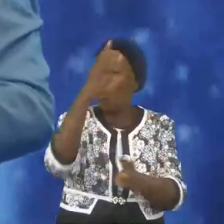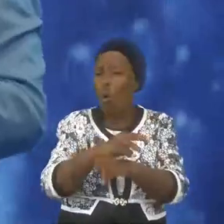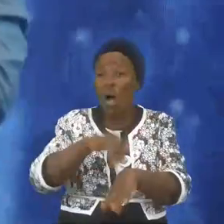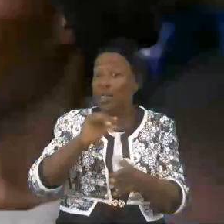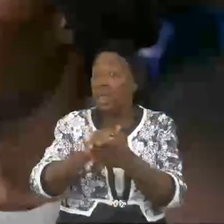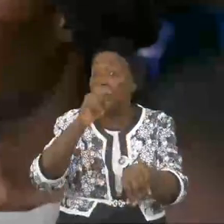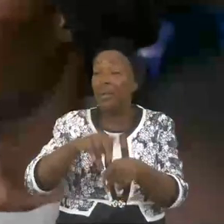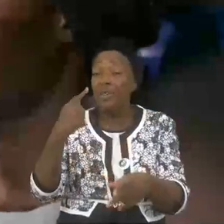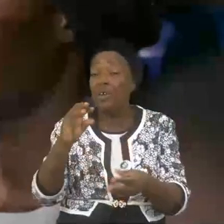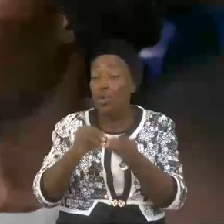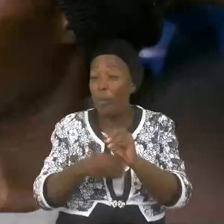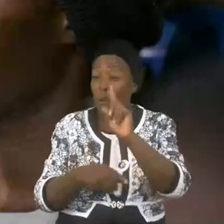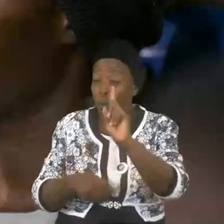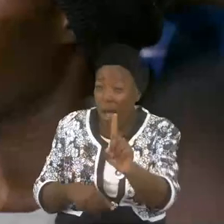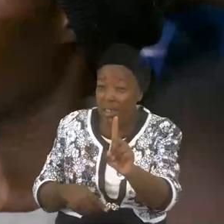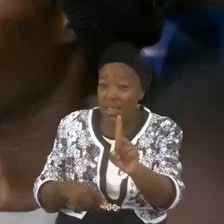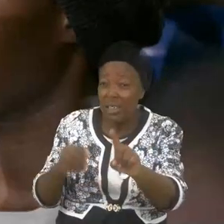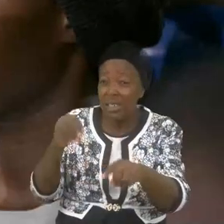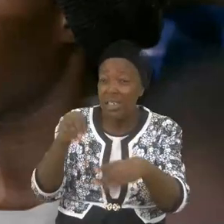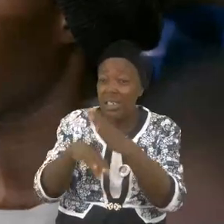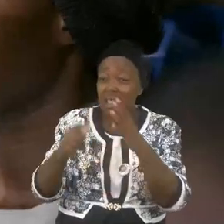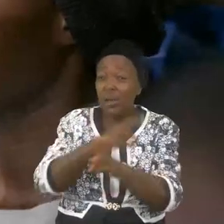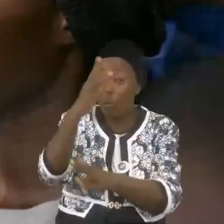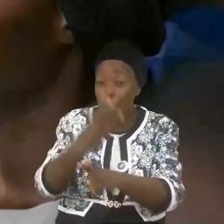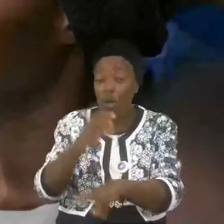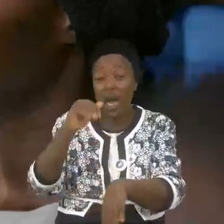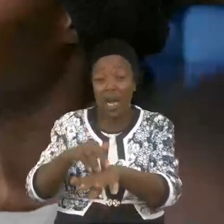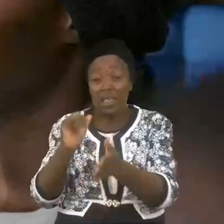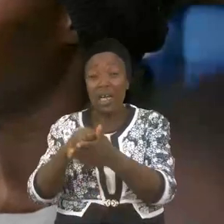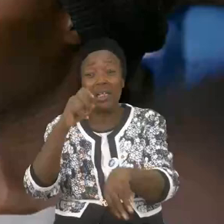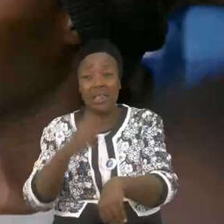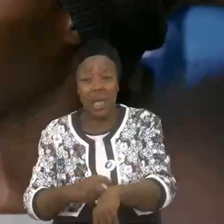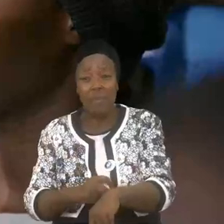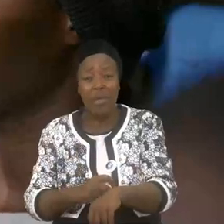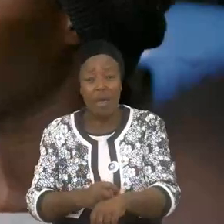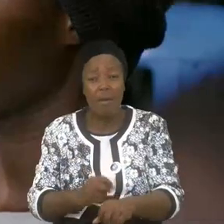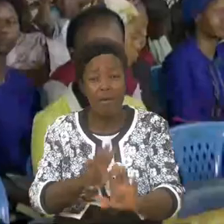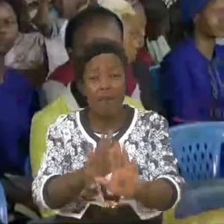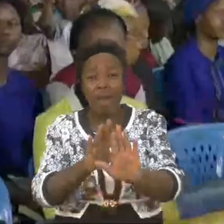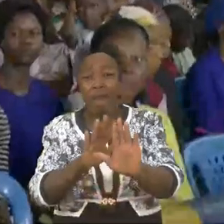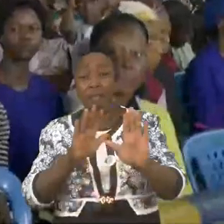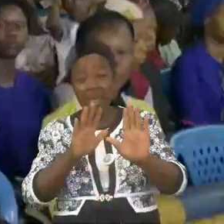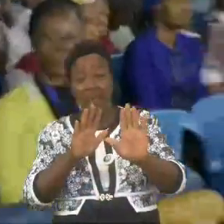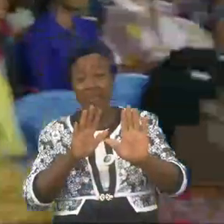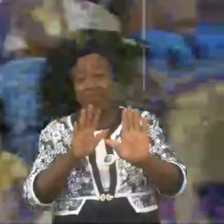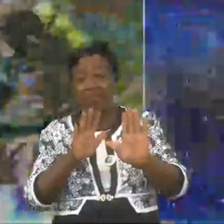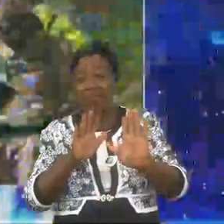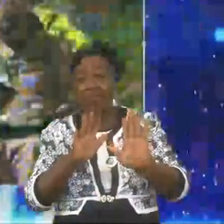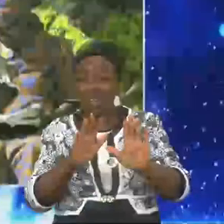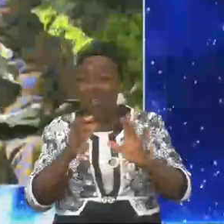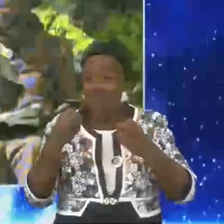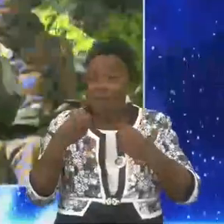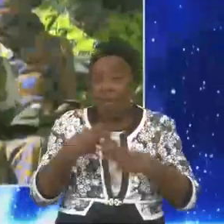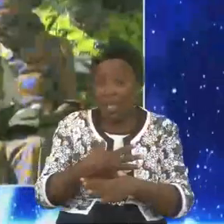entier à l'époque, le premier dans le monde à l'époque, la crainte, la frayeur